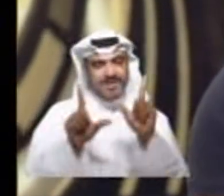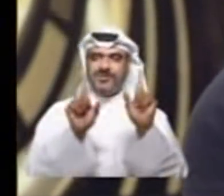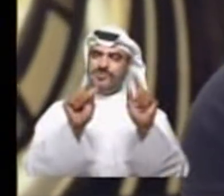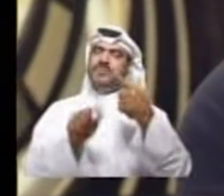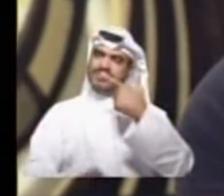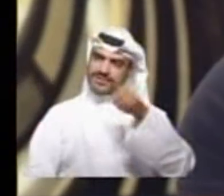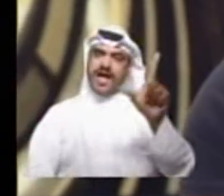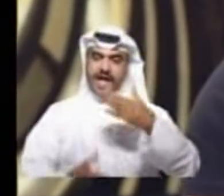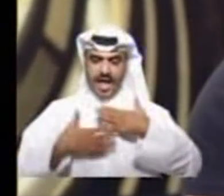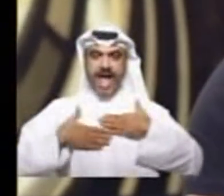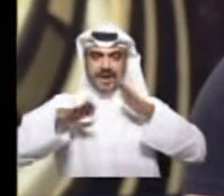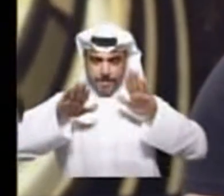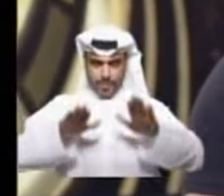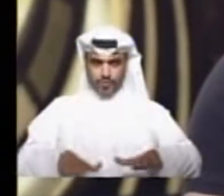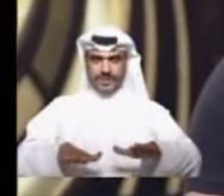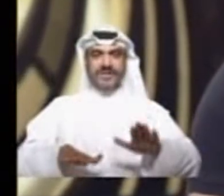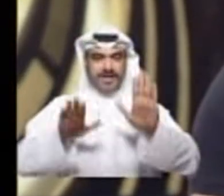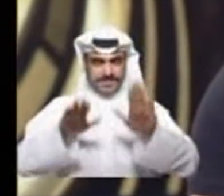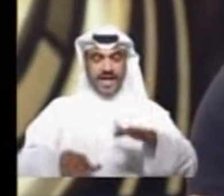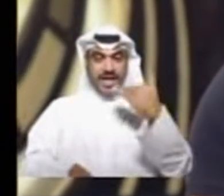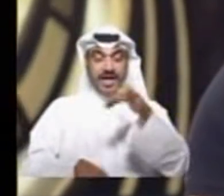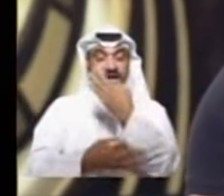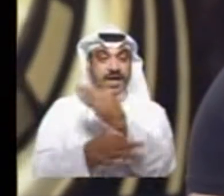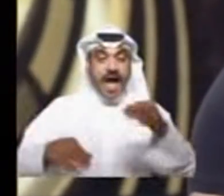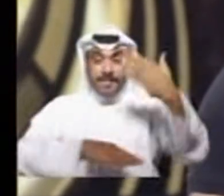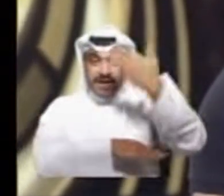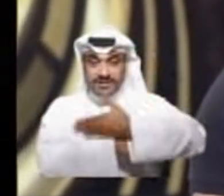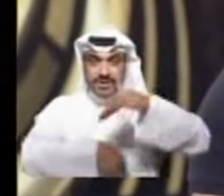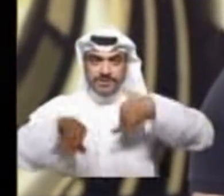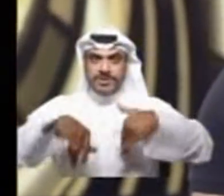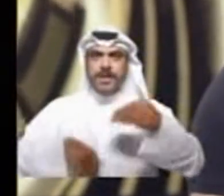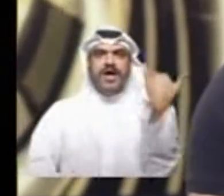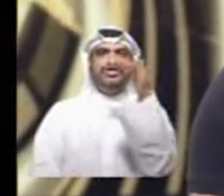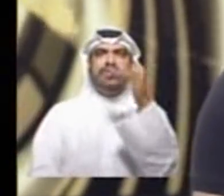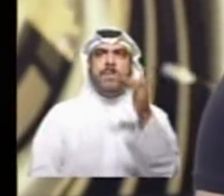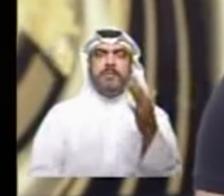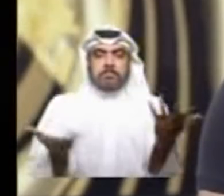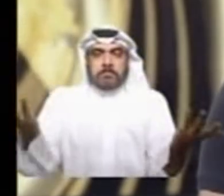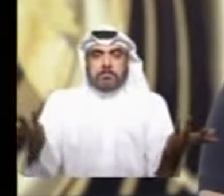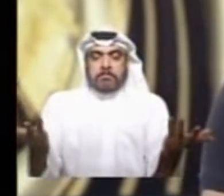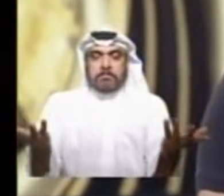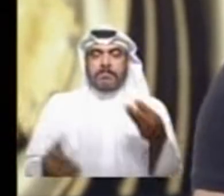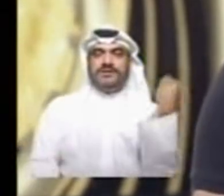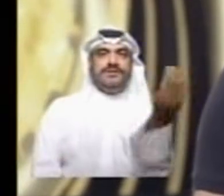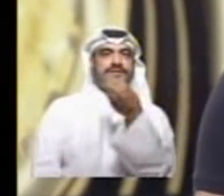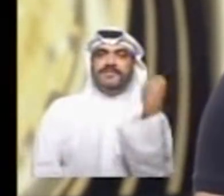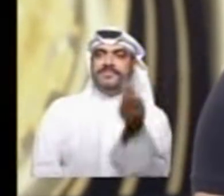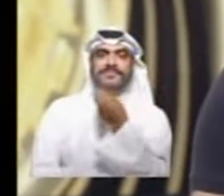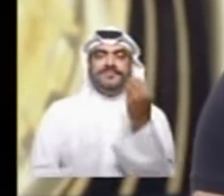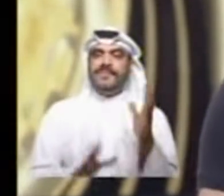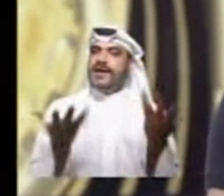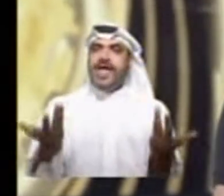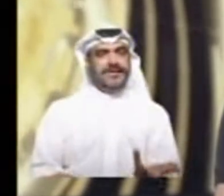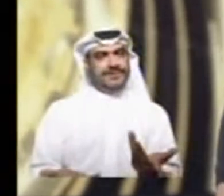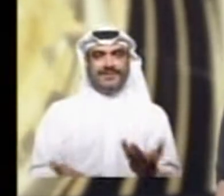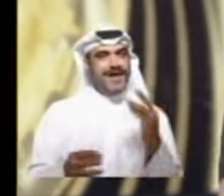احنا موجودين في الموقع صحيح، يعني اغلب الشوارع مسكره، تلقى في شباب طالعين ما عندهم اصلا يعني مشوار مو ضروري، فما له